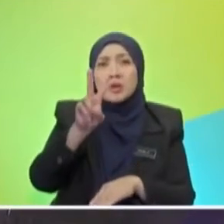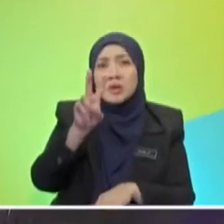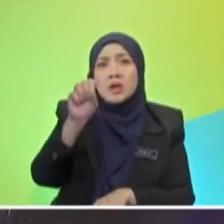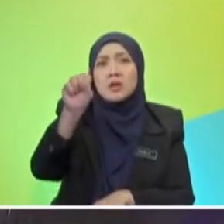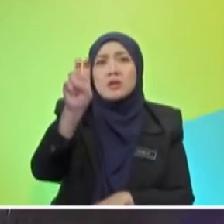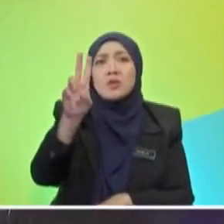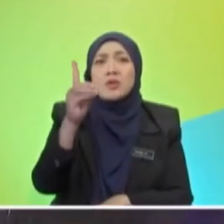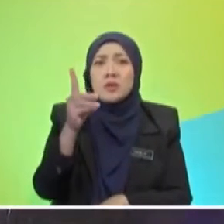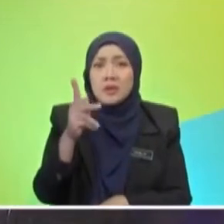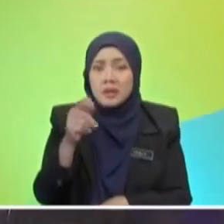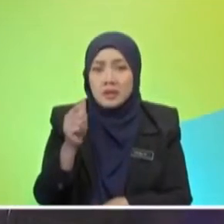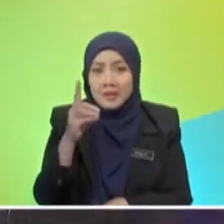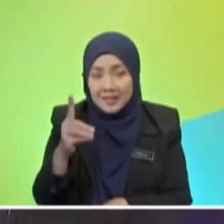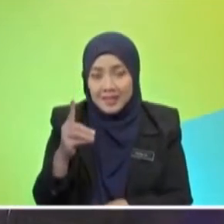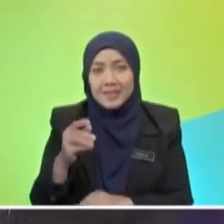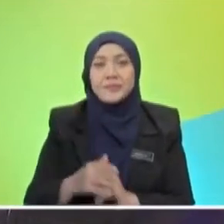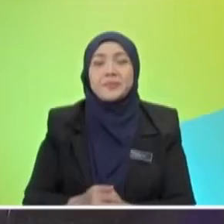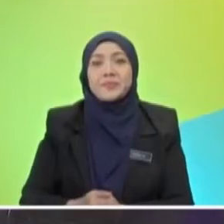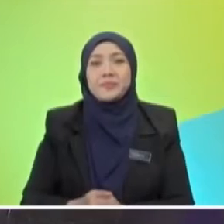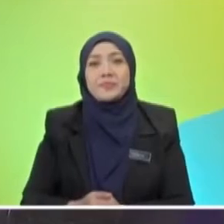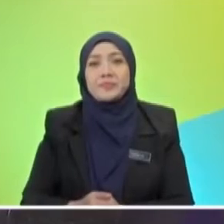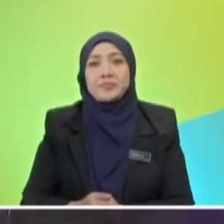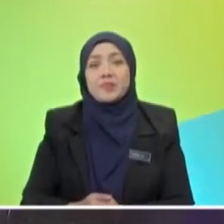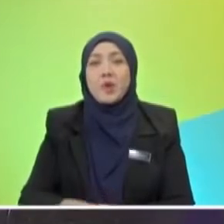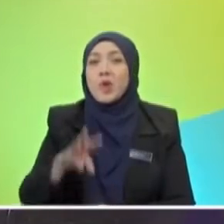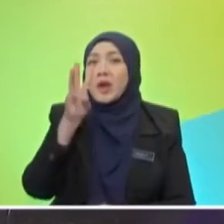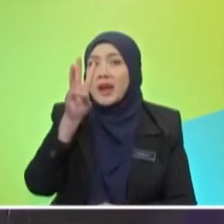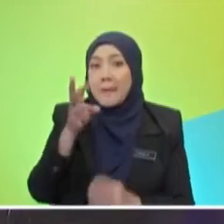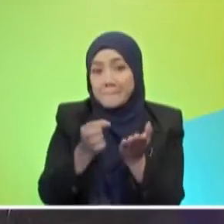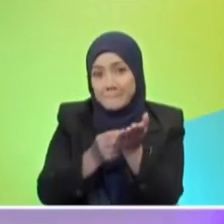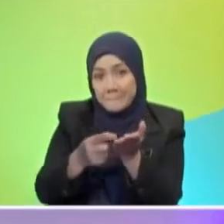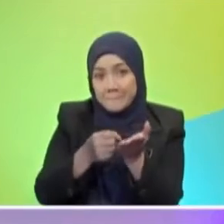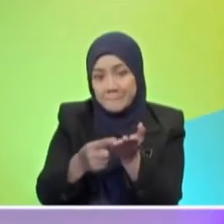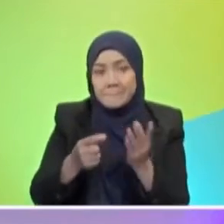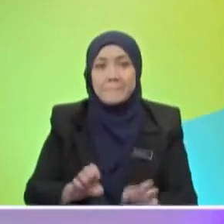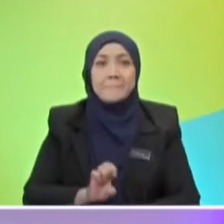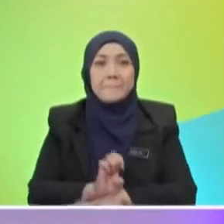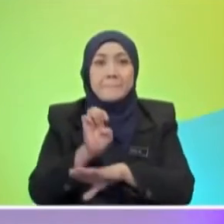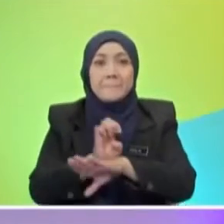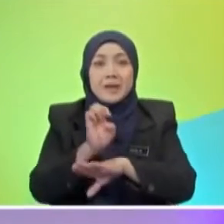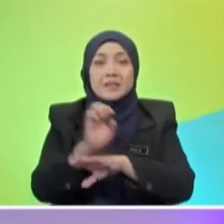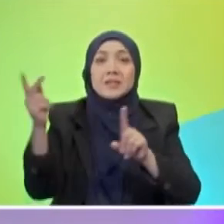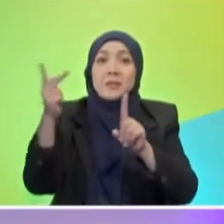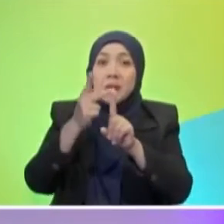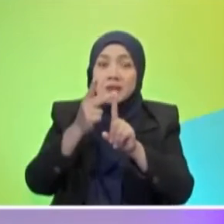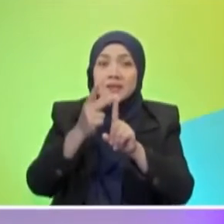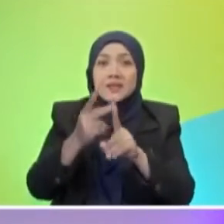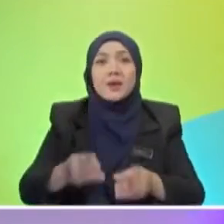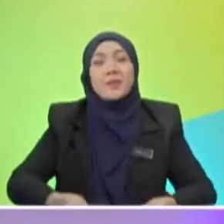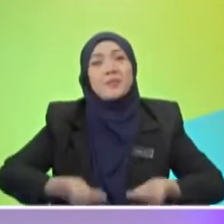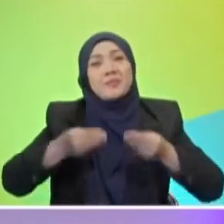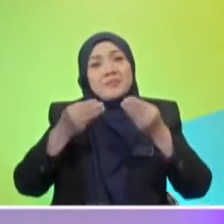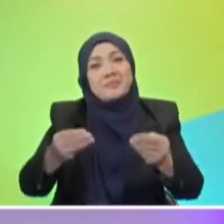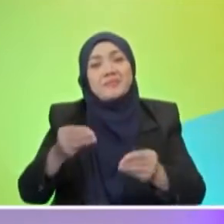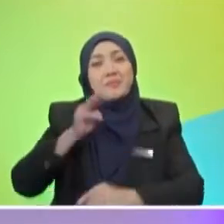Jadi bagus, terbaik jawapan Munzir. Cikgu beri 6 guli emas untuk Munzir. Wah, 6 guli emas.